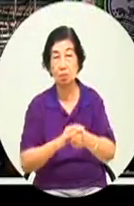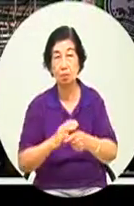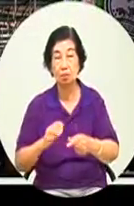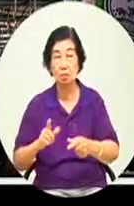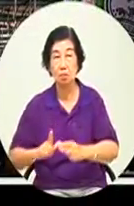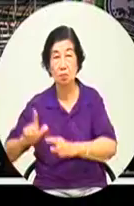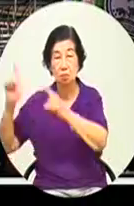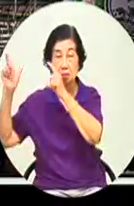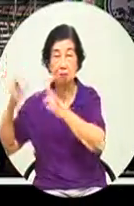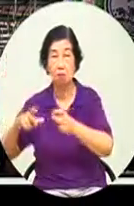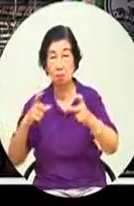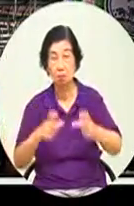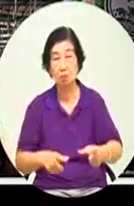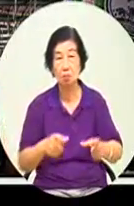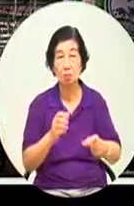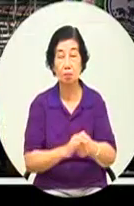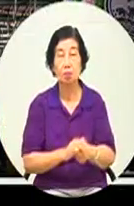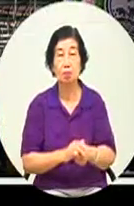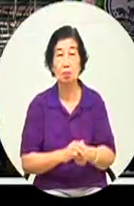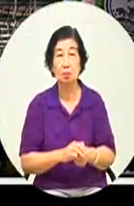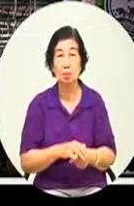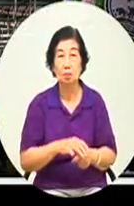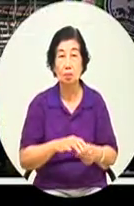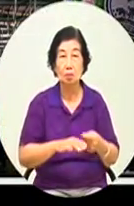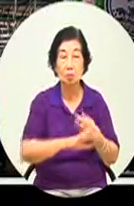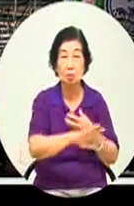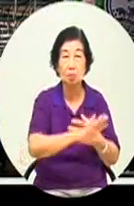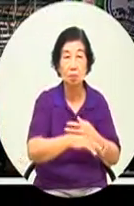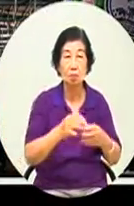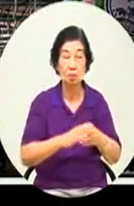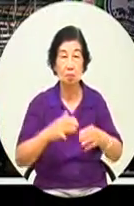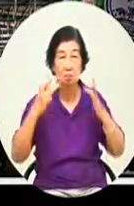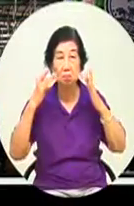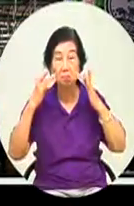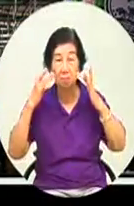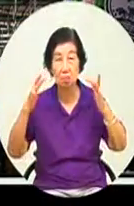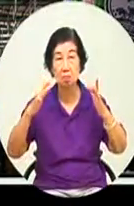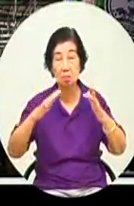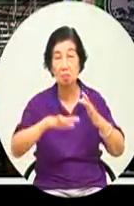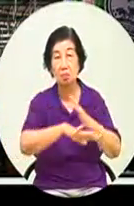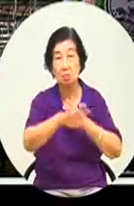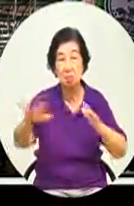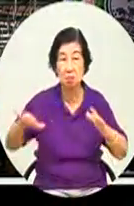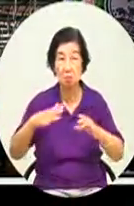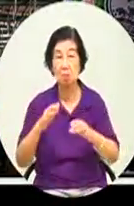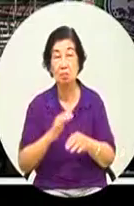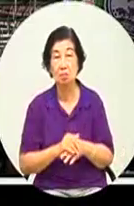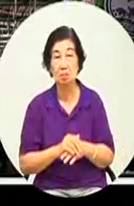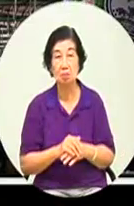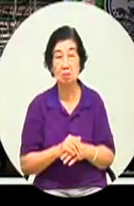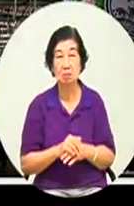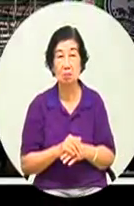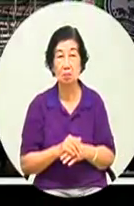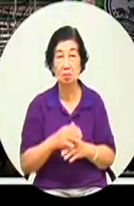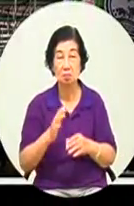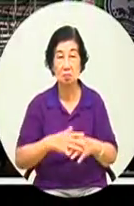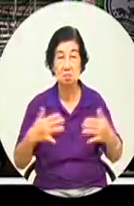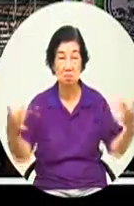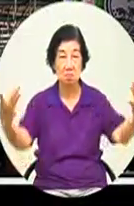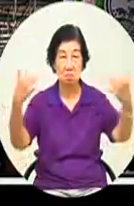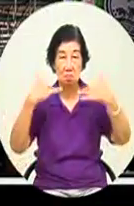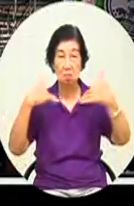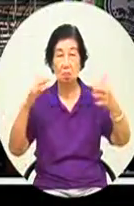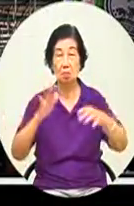隔壁东港华侨区啊，你看东港的华侨区啊，这会当讲人潮有够多